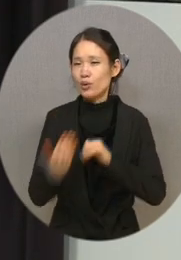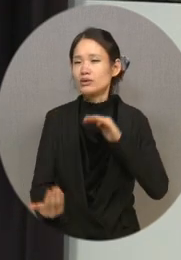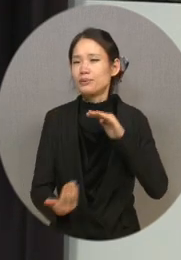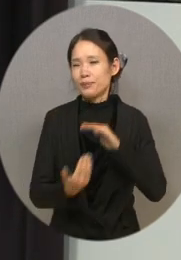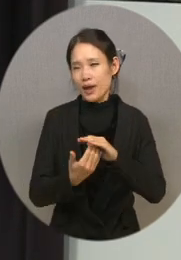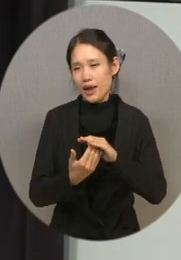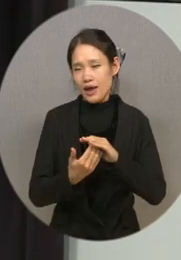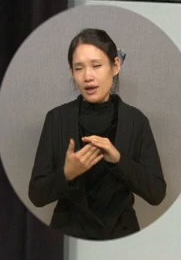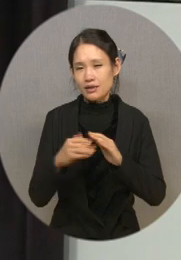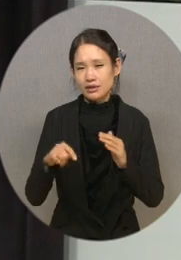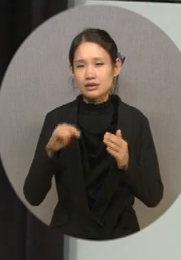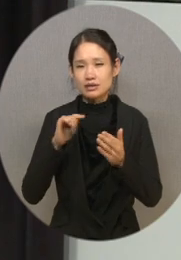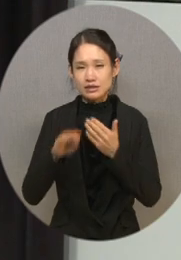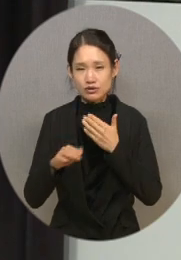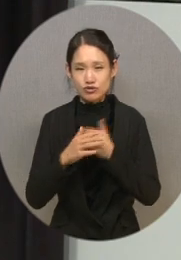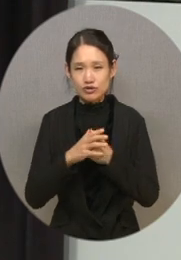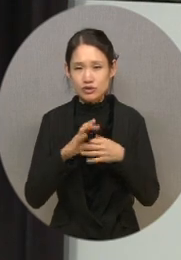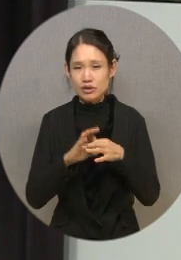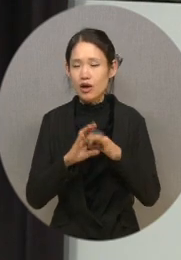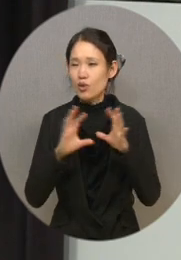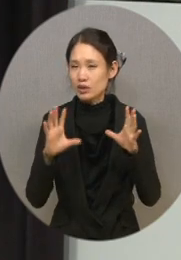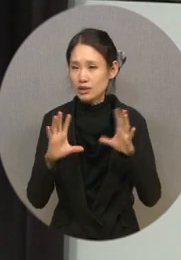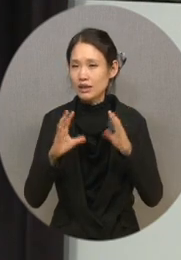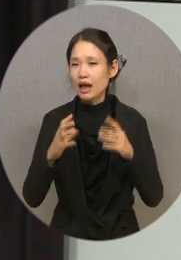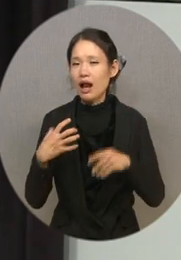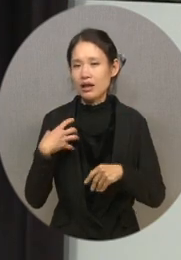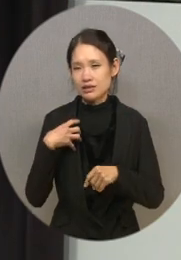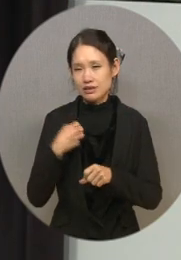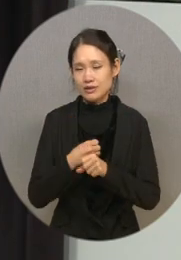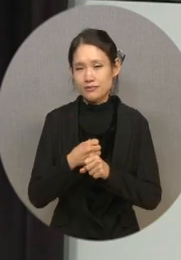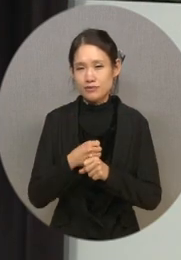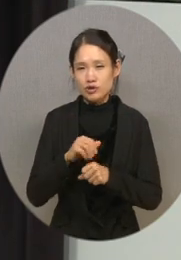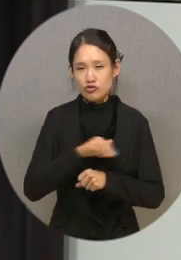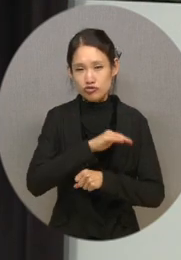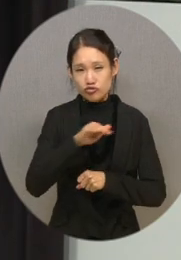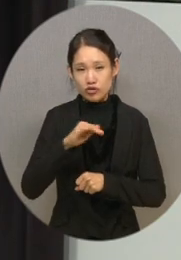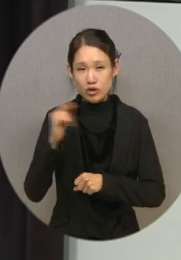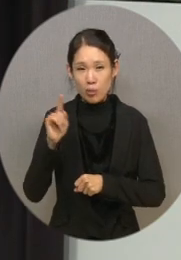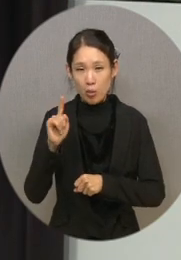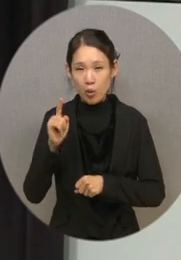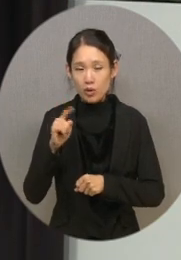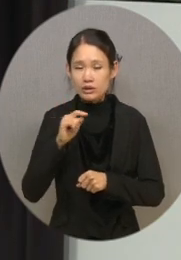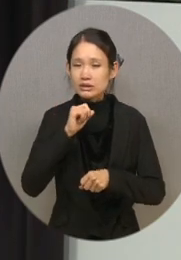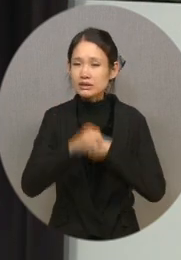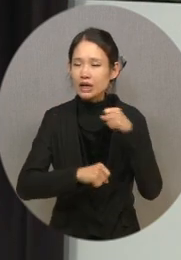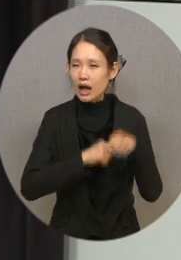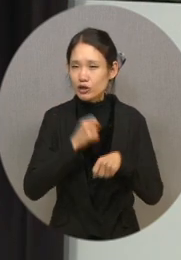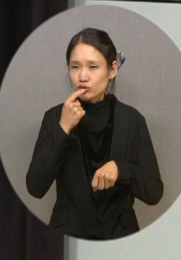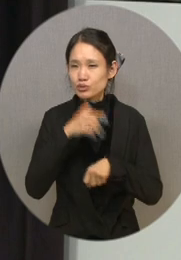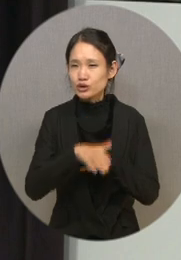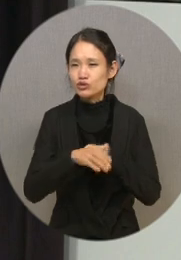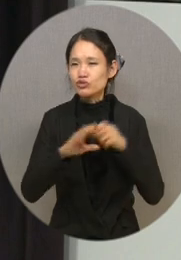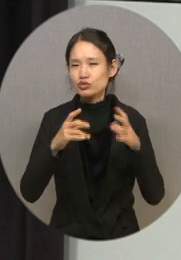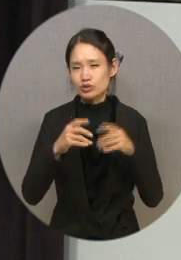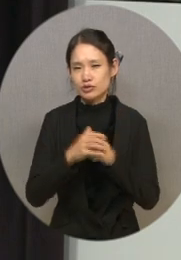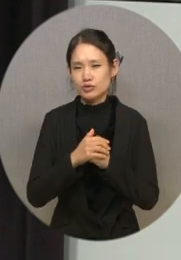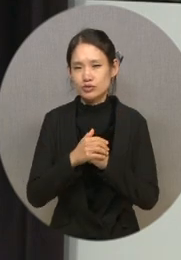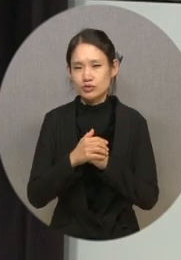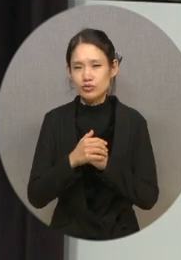예. 이유 불문하고 나라가 책임을 지는데 예. 우리는 자유민주주의 국가란 말이에요. 예, 예.